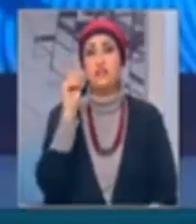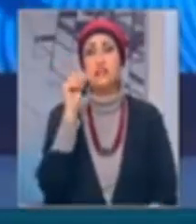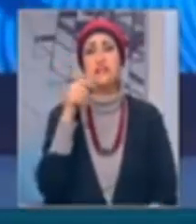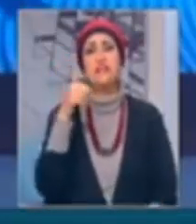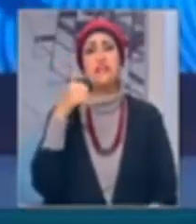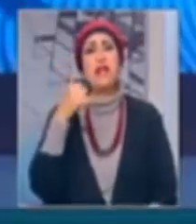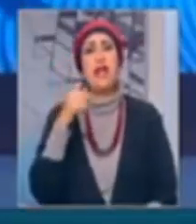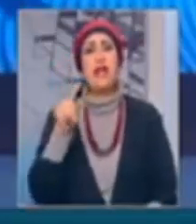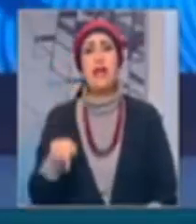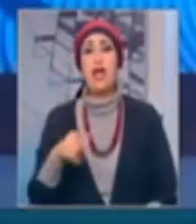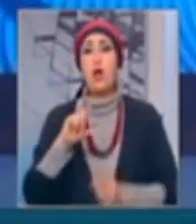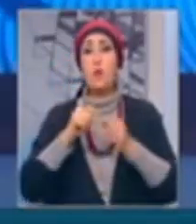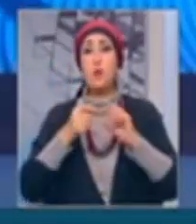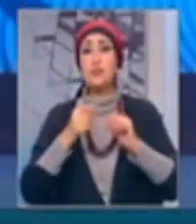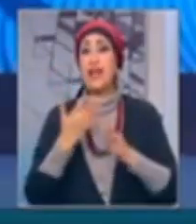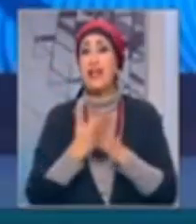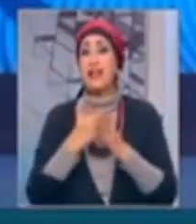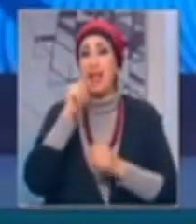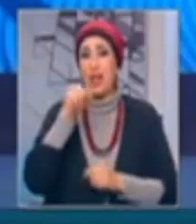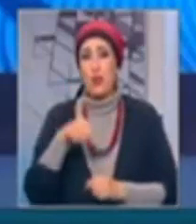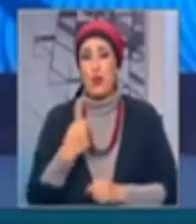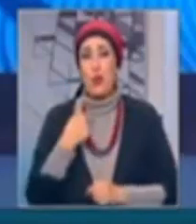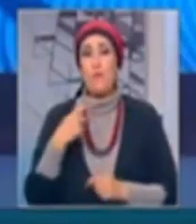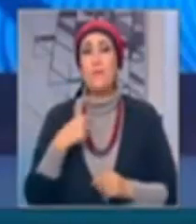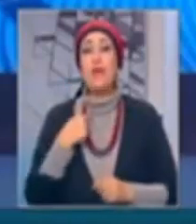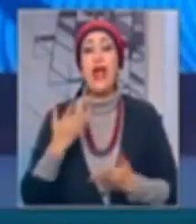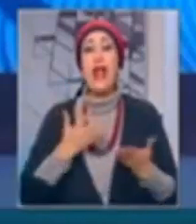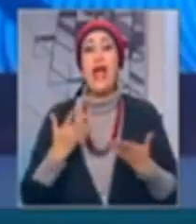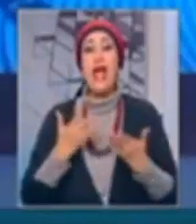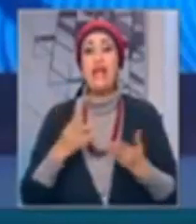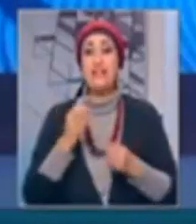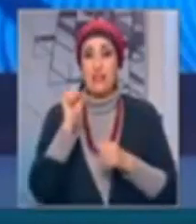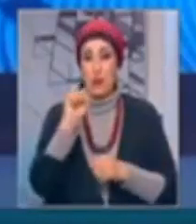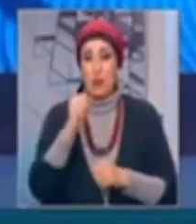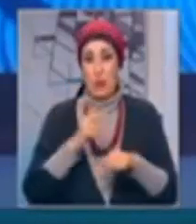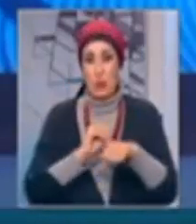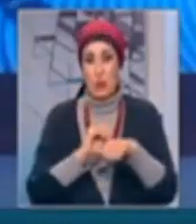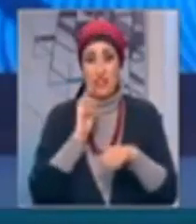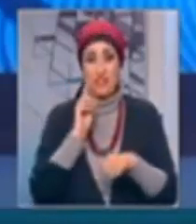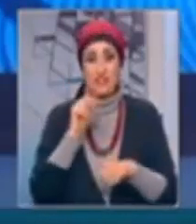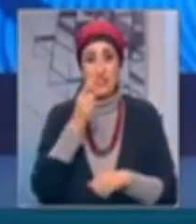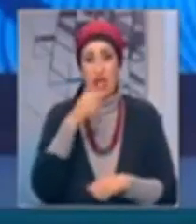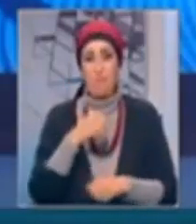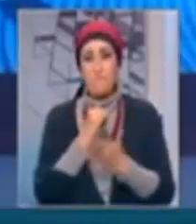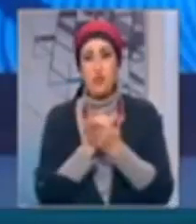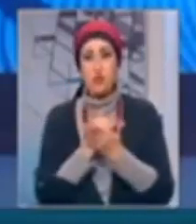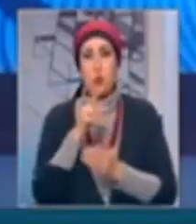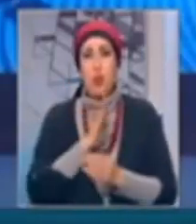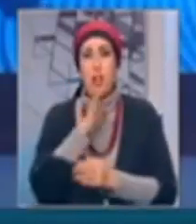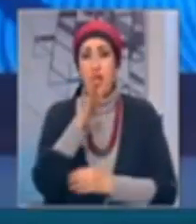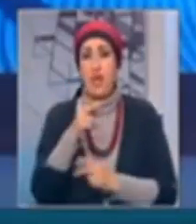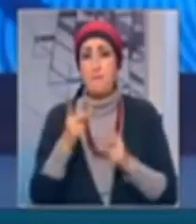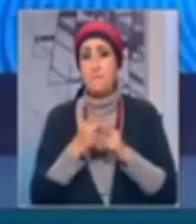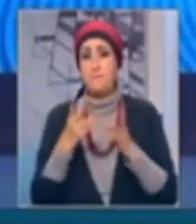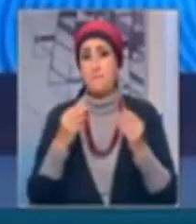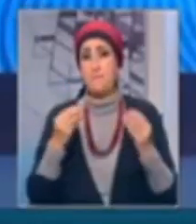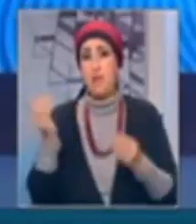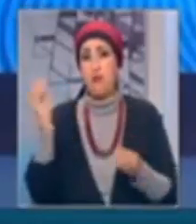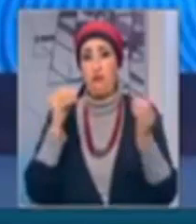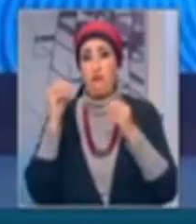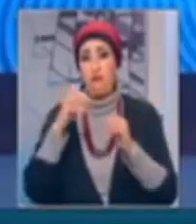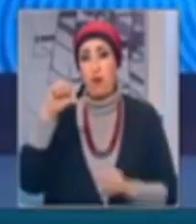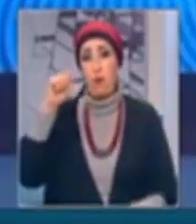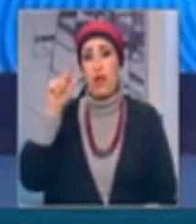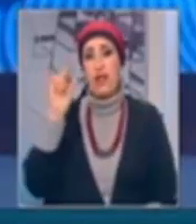بورسعيد التي تحتفل اليوم بعيدها القومي، كما يلتقي بعدد من قيادات الدعوة. هناك المزيد